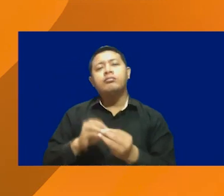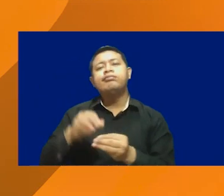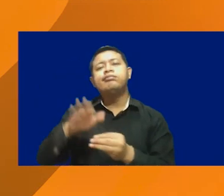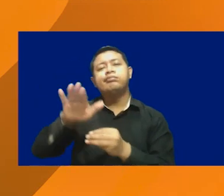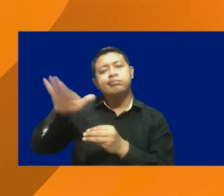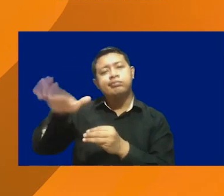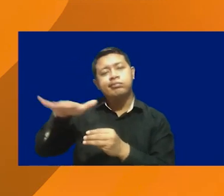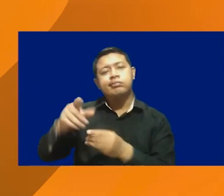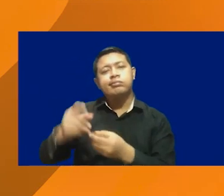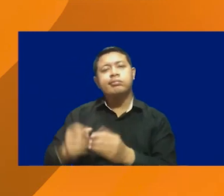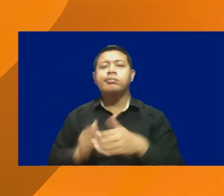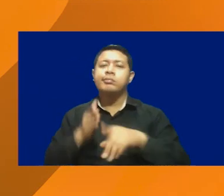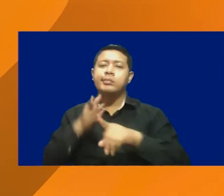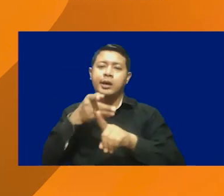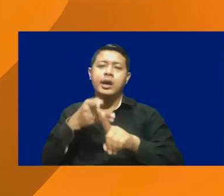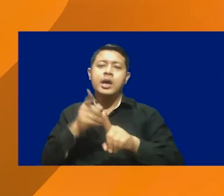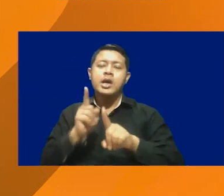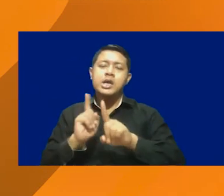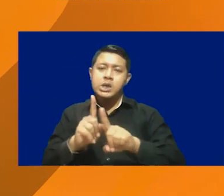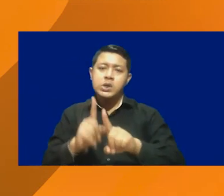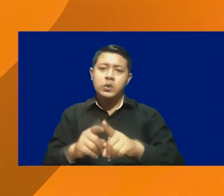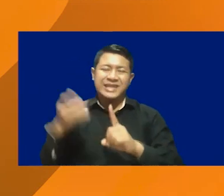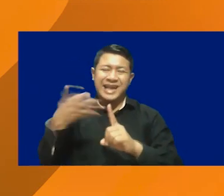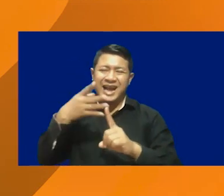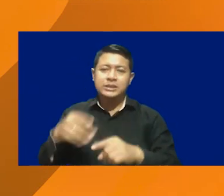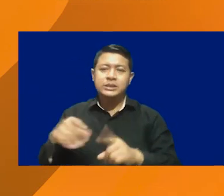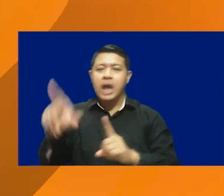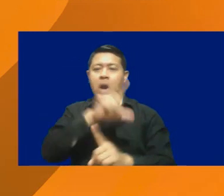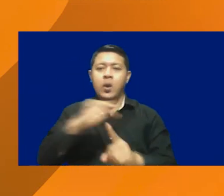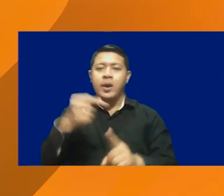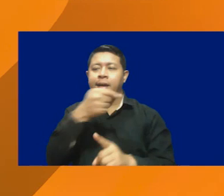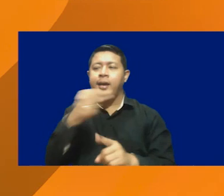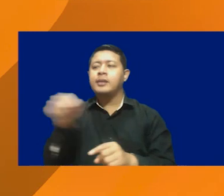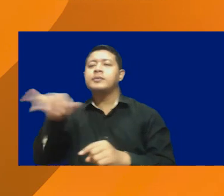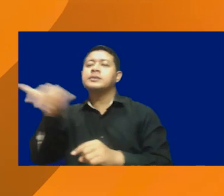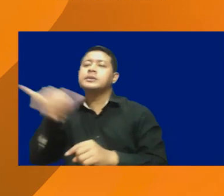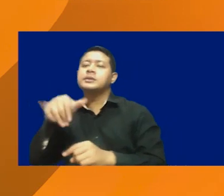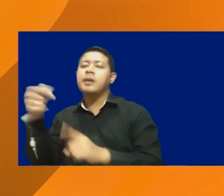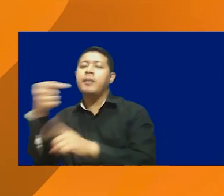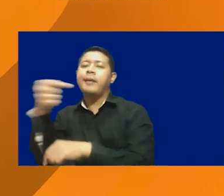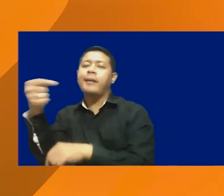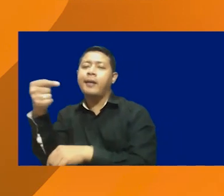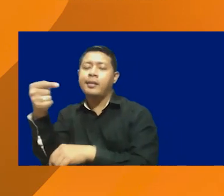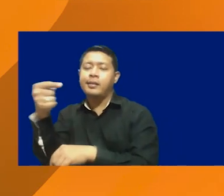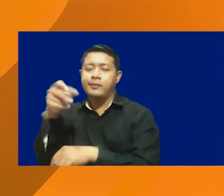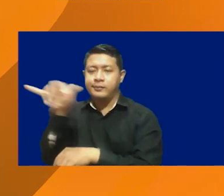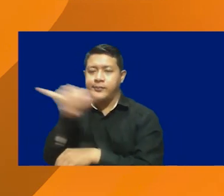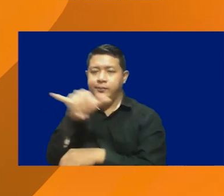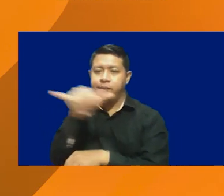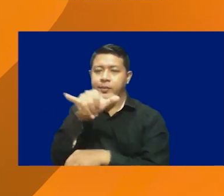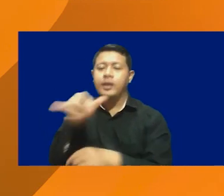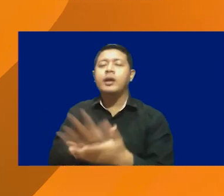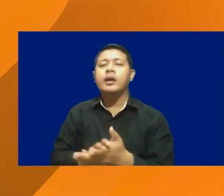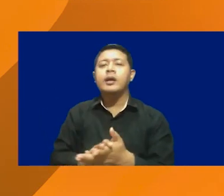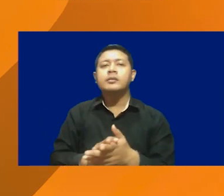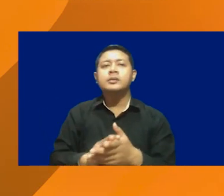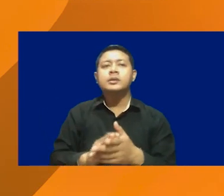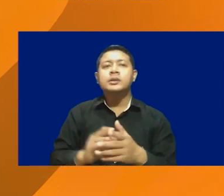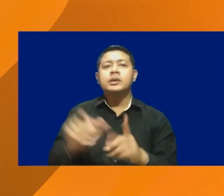keras akan membuat anak itu juga menjadi keras. Lingkungan yang negatif akan membuat negatif.